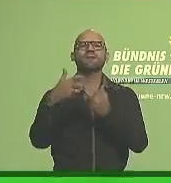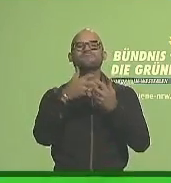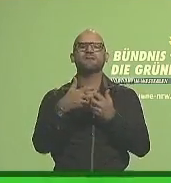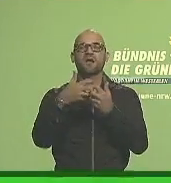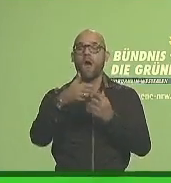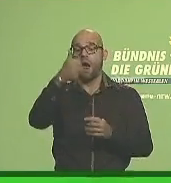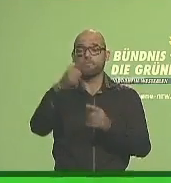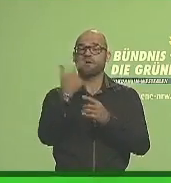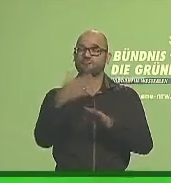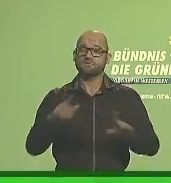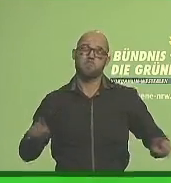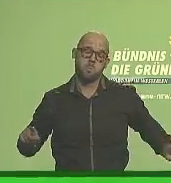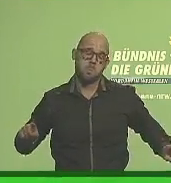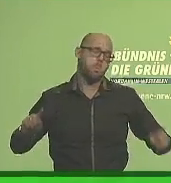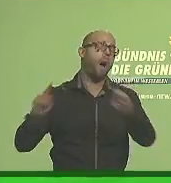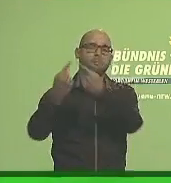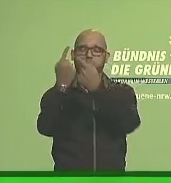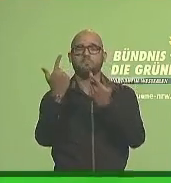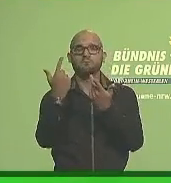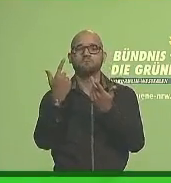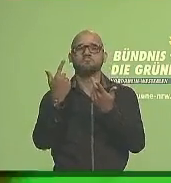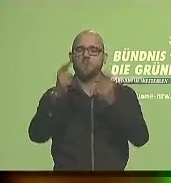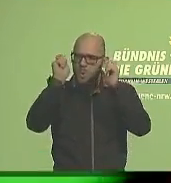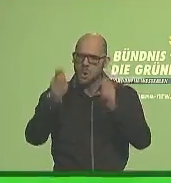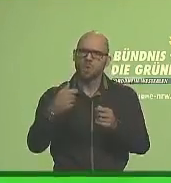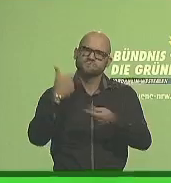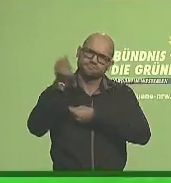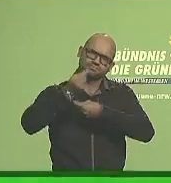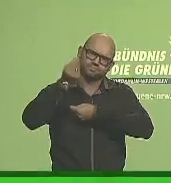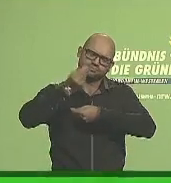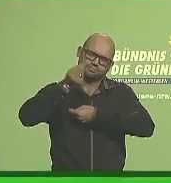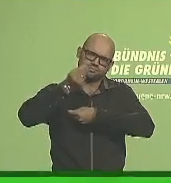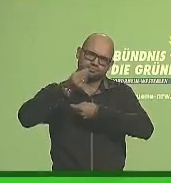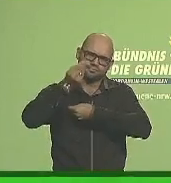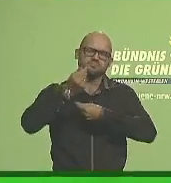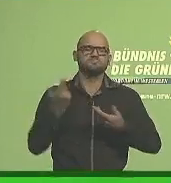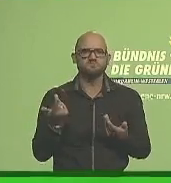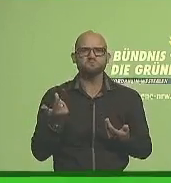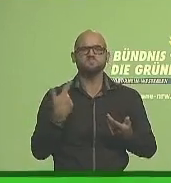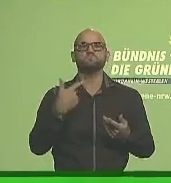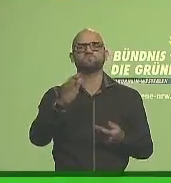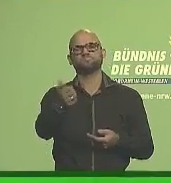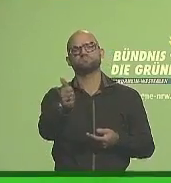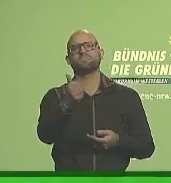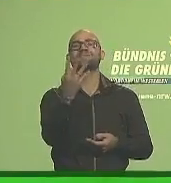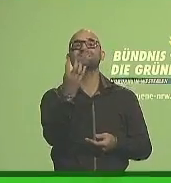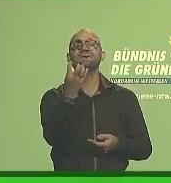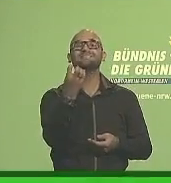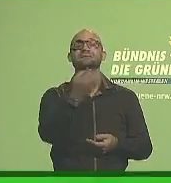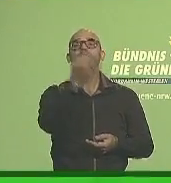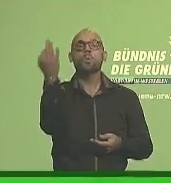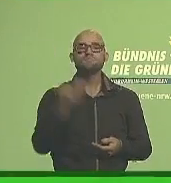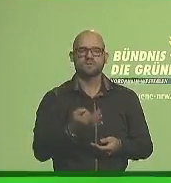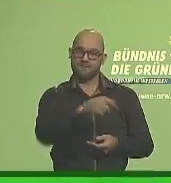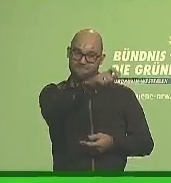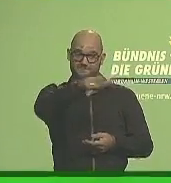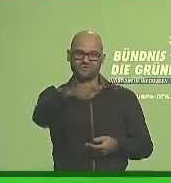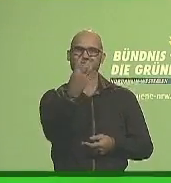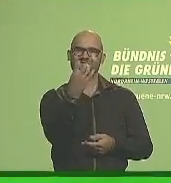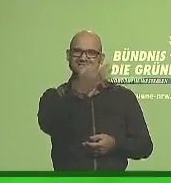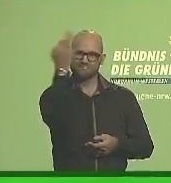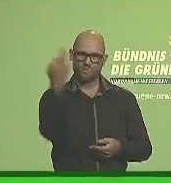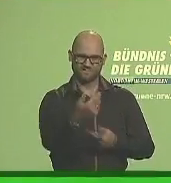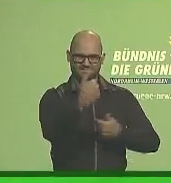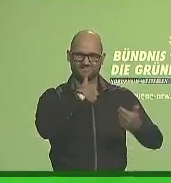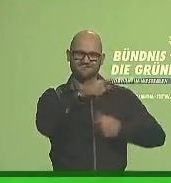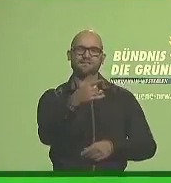heftig gerumst hatte, geguckt, wen betrifft das? Und wir haben feststellen müssen, das sind ungefähr 40% Menschen, die zu uns kommen, die haben einen